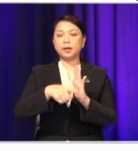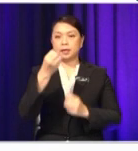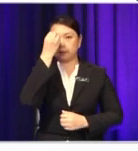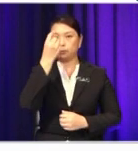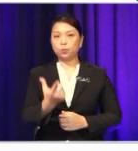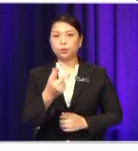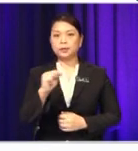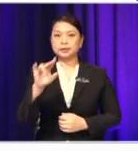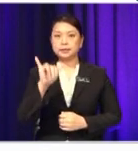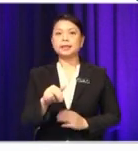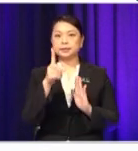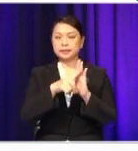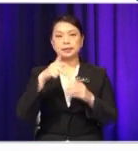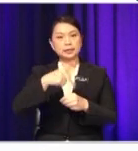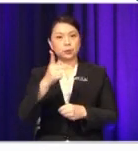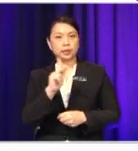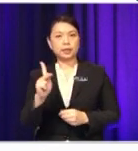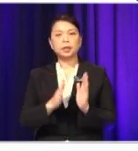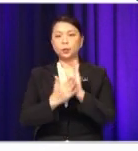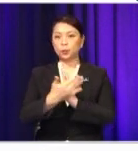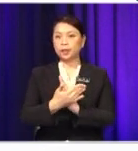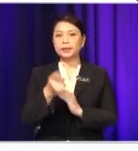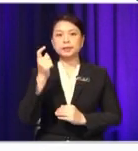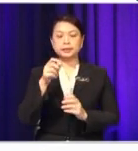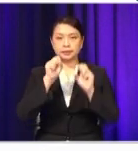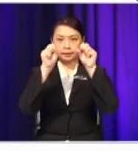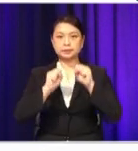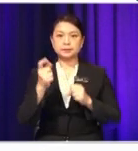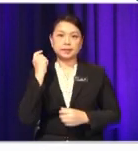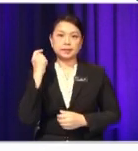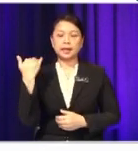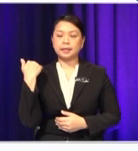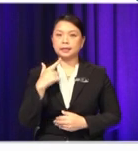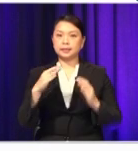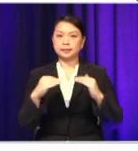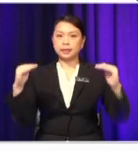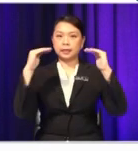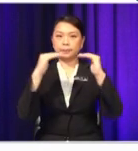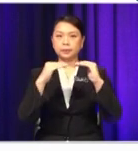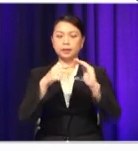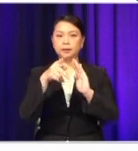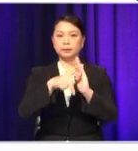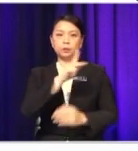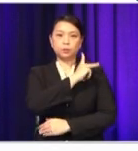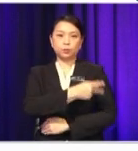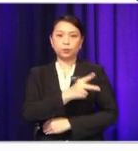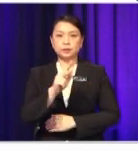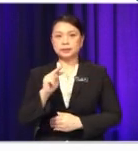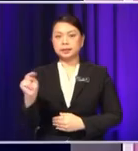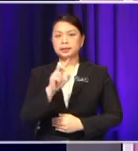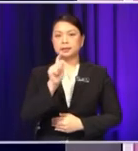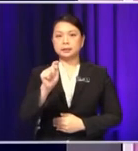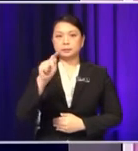yang dikeluarkan melalui sistem tadi adalah dalam bentuk tahap penguasaan yang saya maklumkan tadi, iaitu TP1 hingga